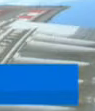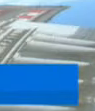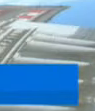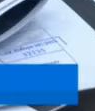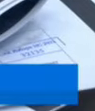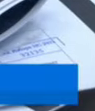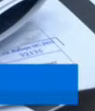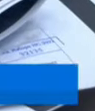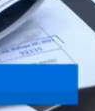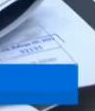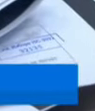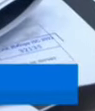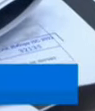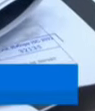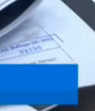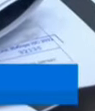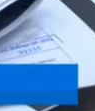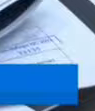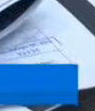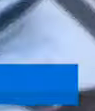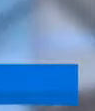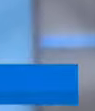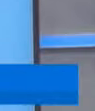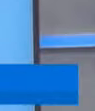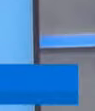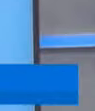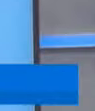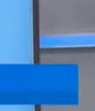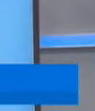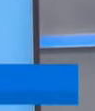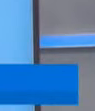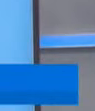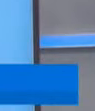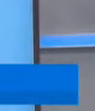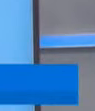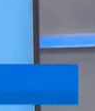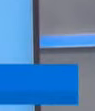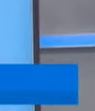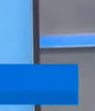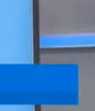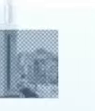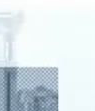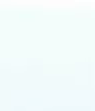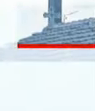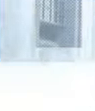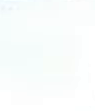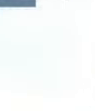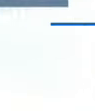Кабинет или избори с хартия на бюлетина. За какво се готви Демократична България? Студиото Ивайло Мирчев.